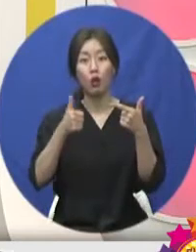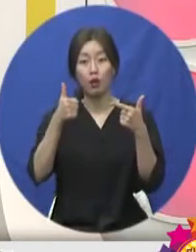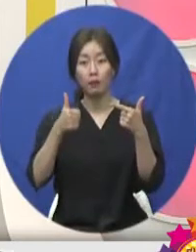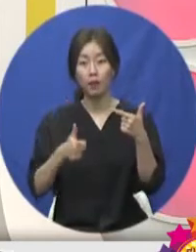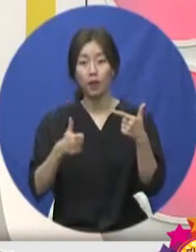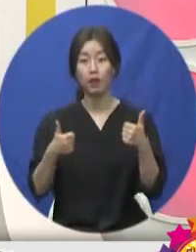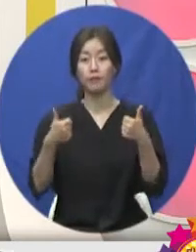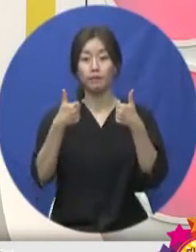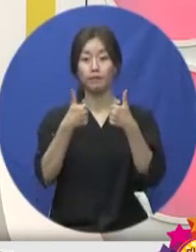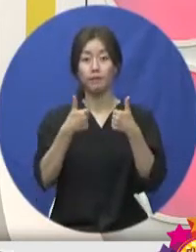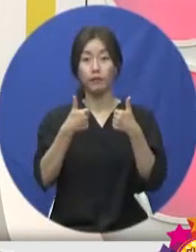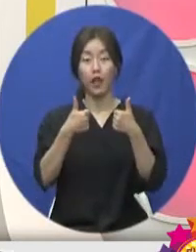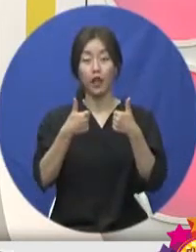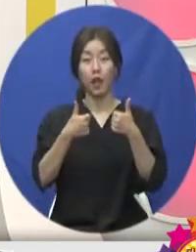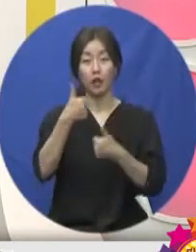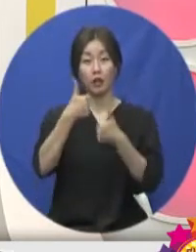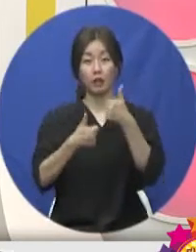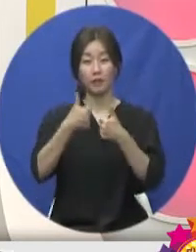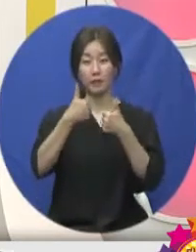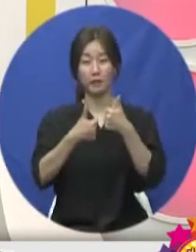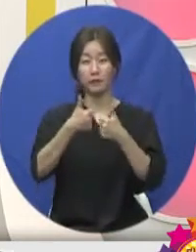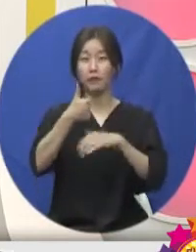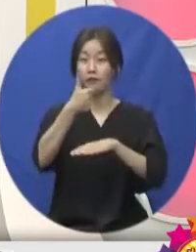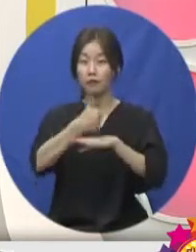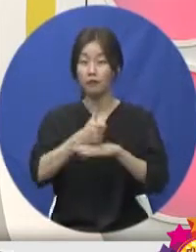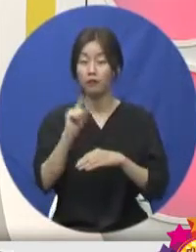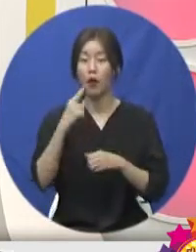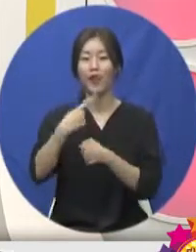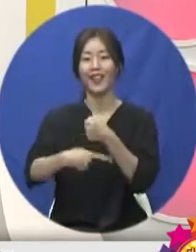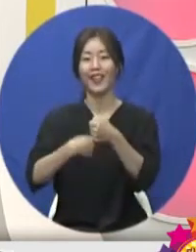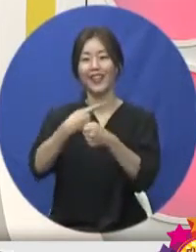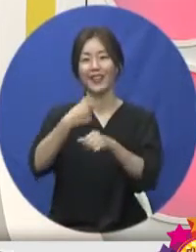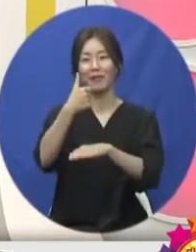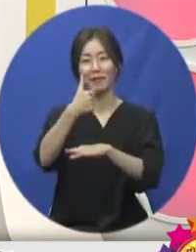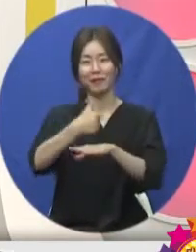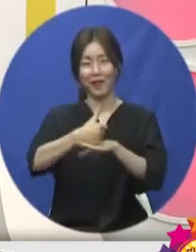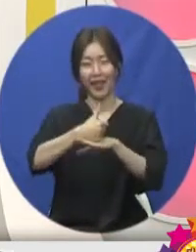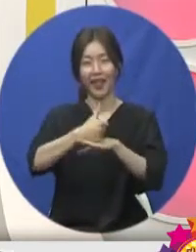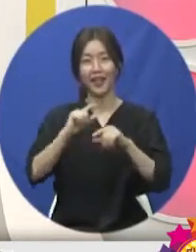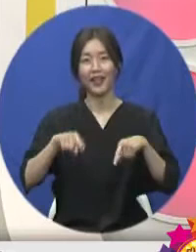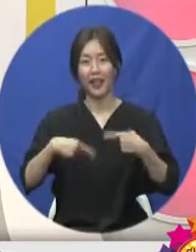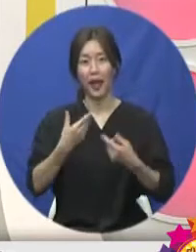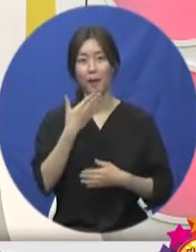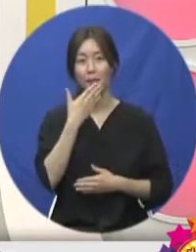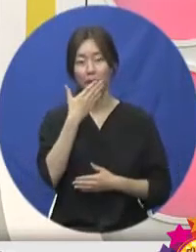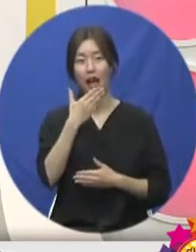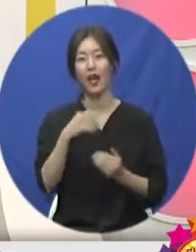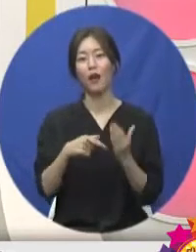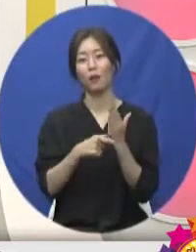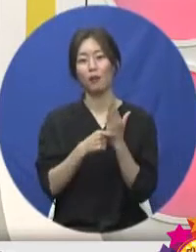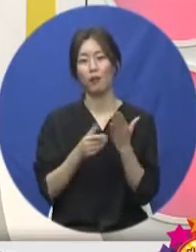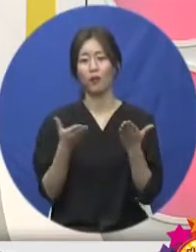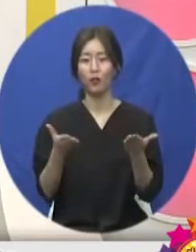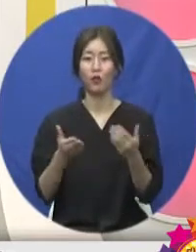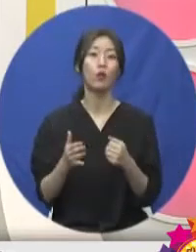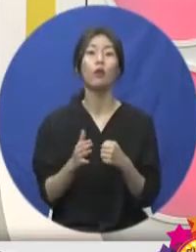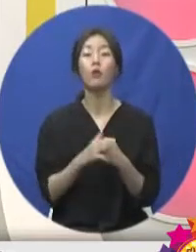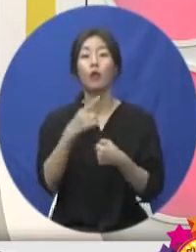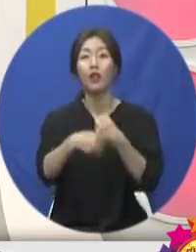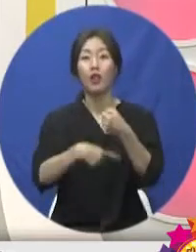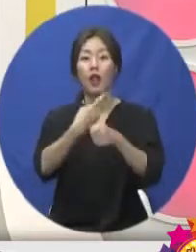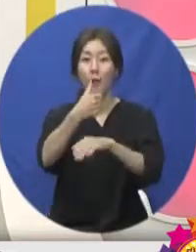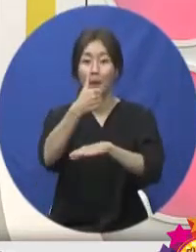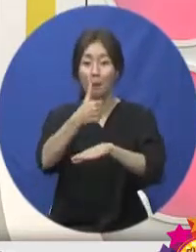또 장원을 하신 분은 네. 어떻게 되는 건가요? 연말 결선에 나갈 수가 있죠. 연말 결선에 나가서 장원을 네.